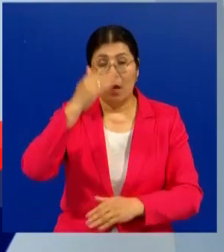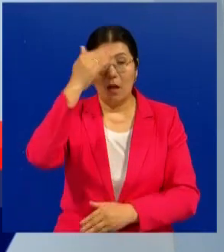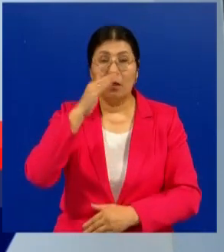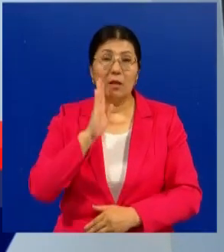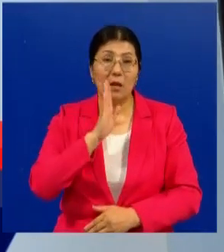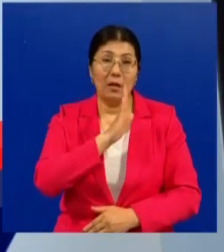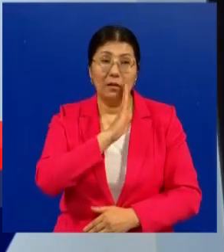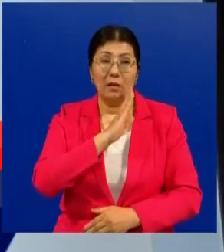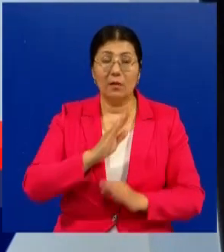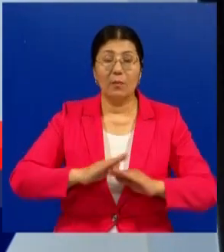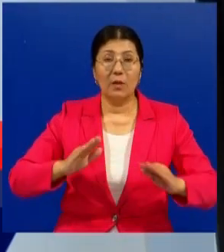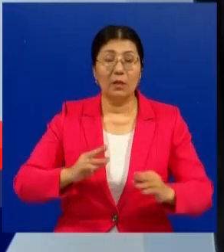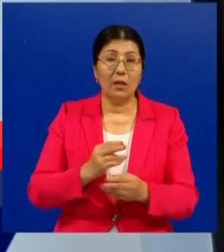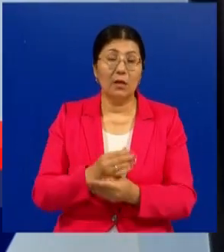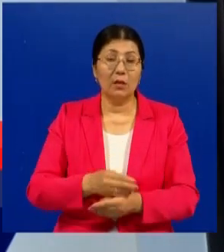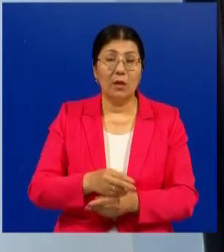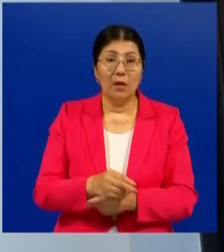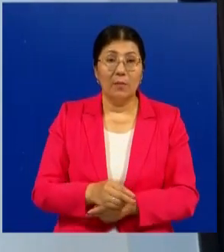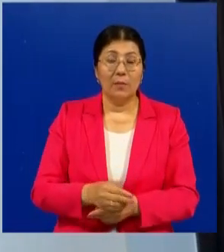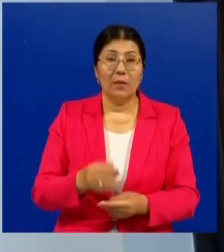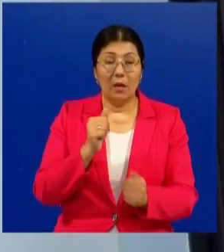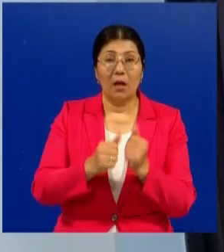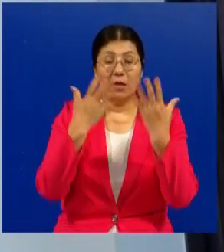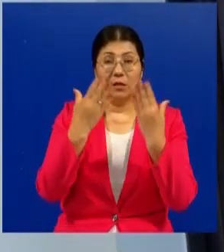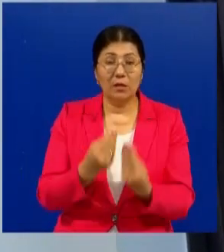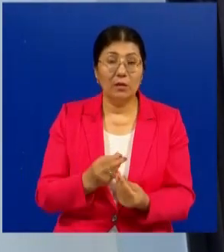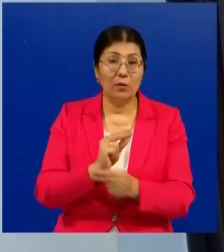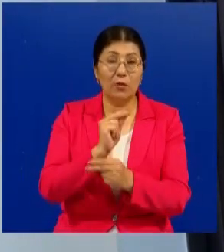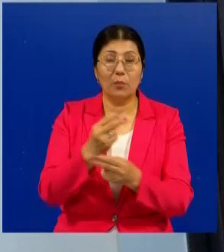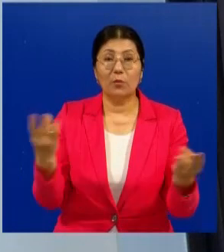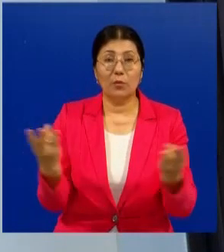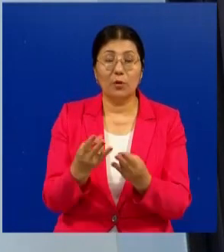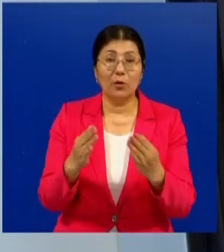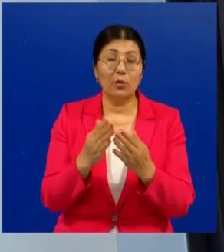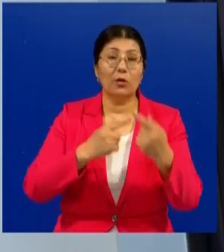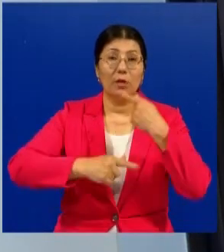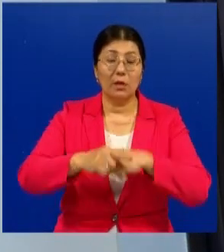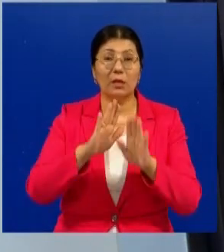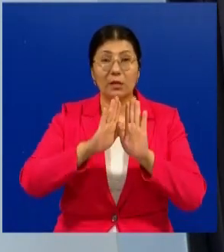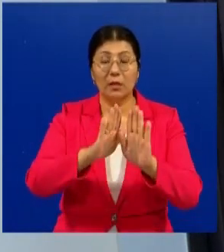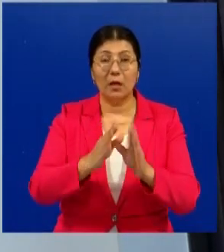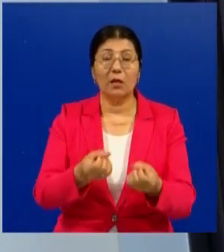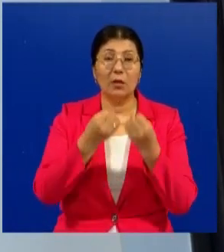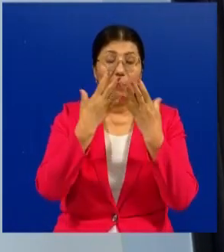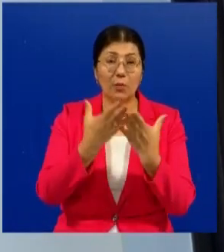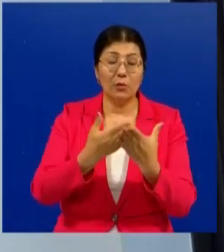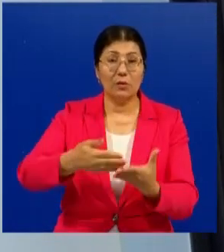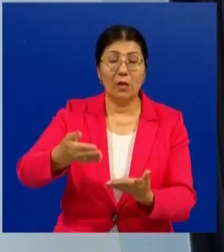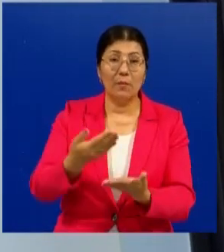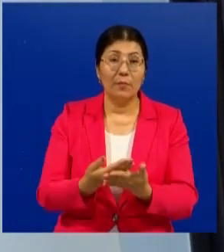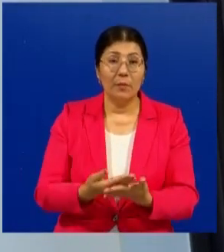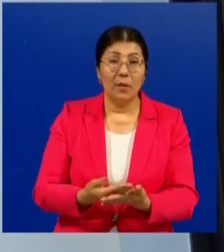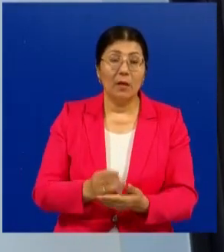жақсы меңгеру үшін міндетті түрде күнделікті нәрселердің бәрін шолып отыру керек, және үйге келгенде тек қана құрғақ ақыл айту мен